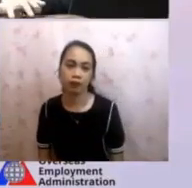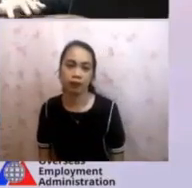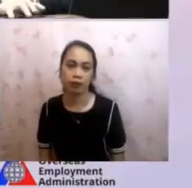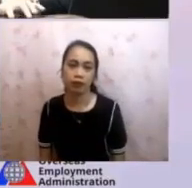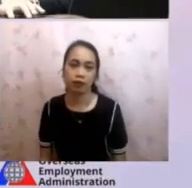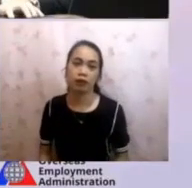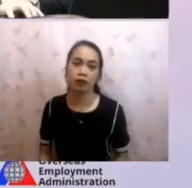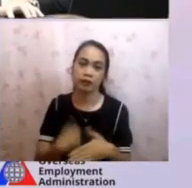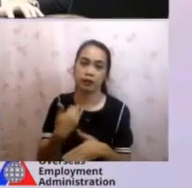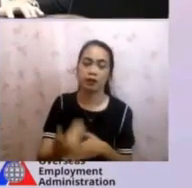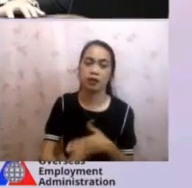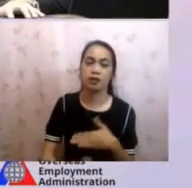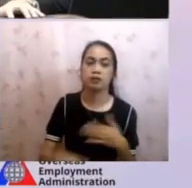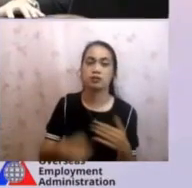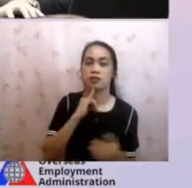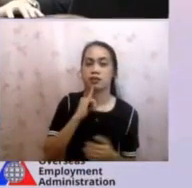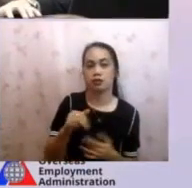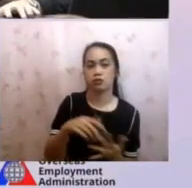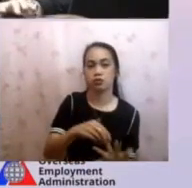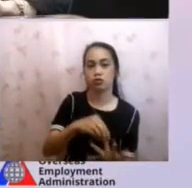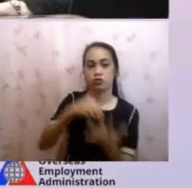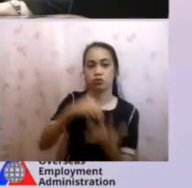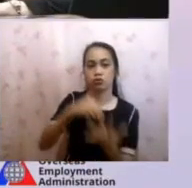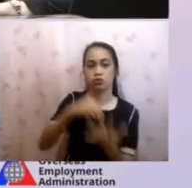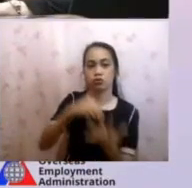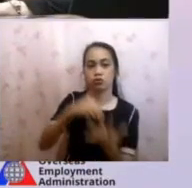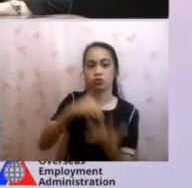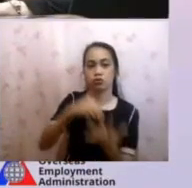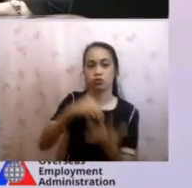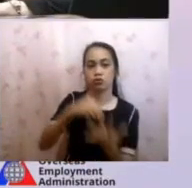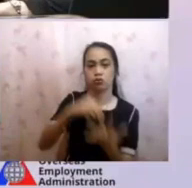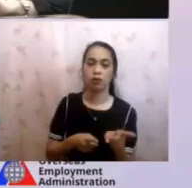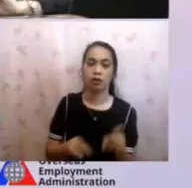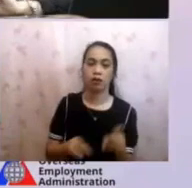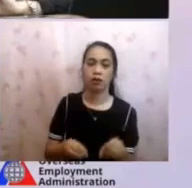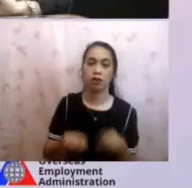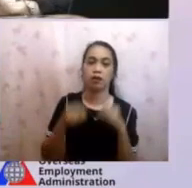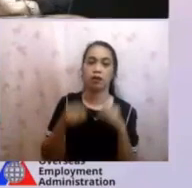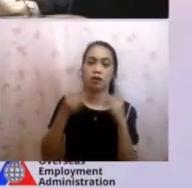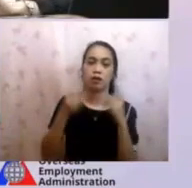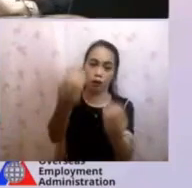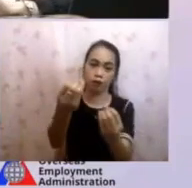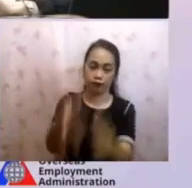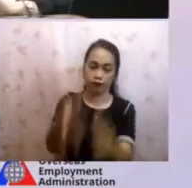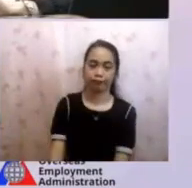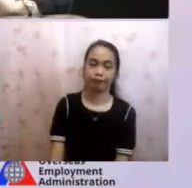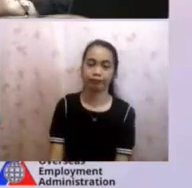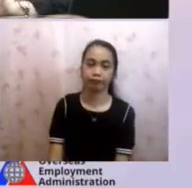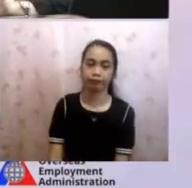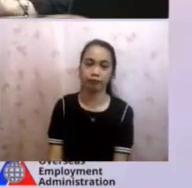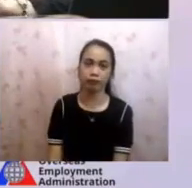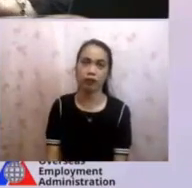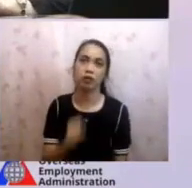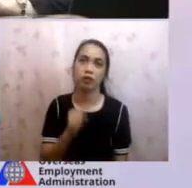than dili ni mo siya tungahon. Okay, so we have choosing the right offer. So